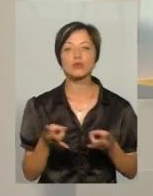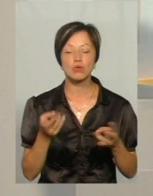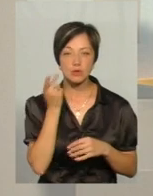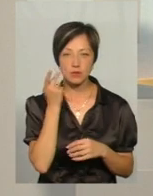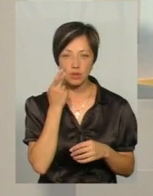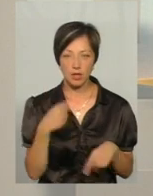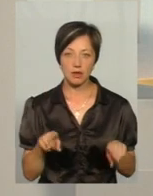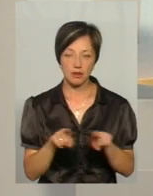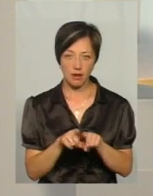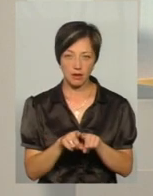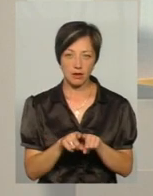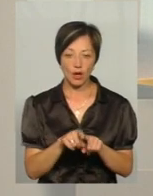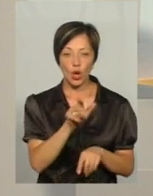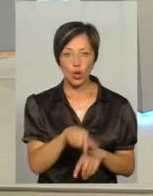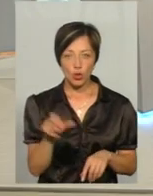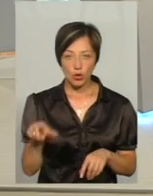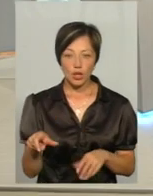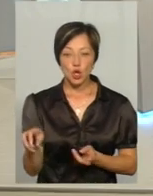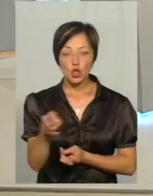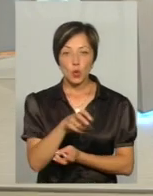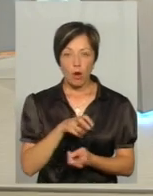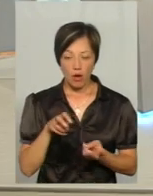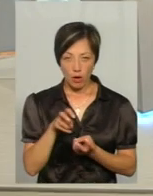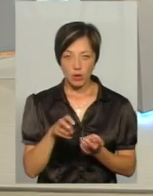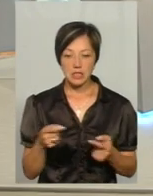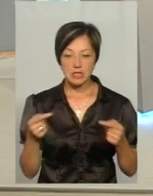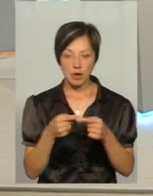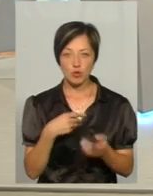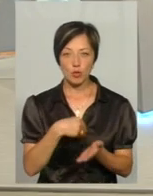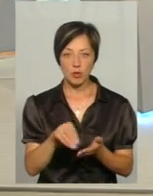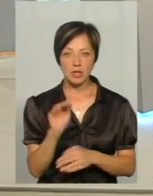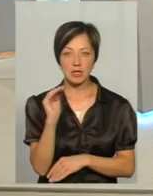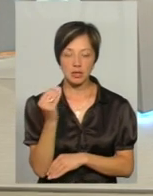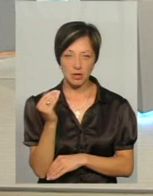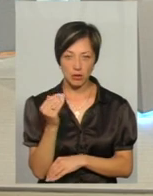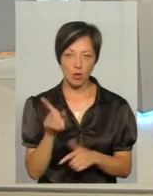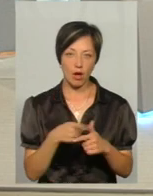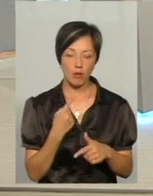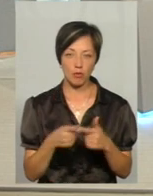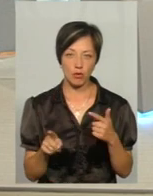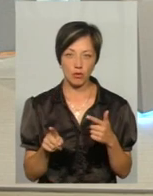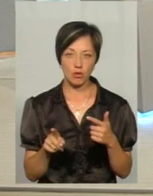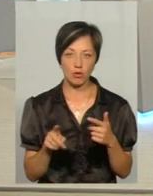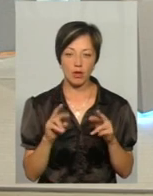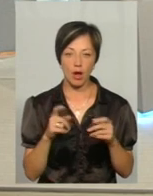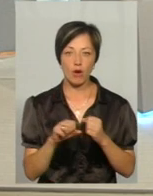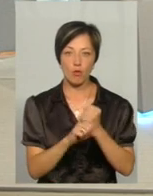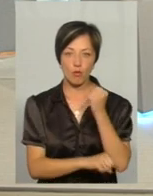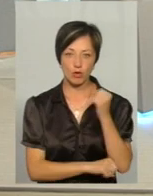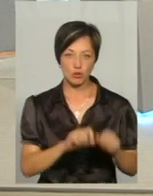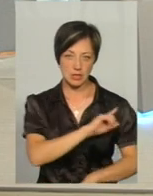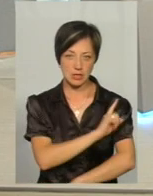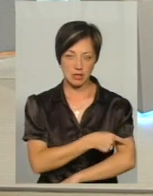зазвичай люди шукають саме, щоб купити дитину або як робочу силу?